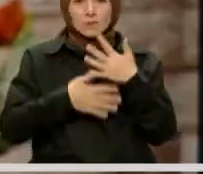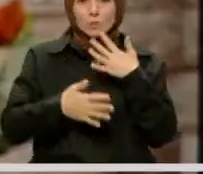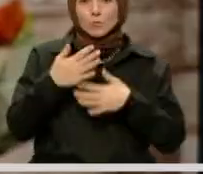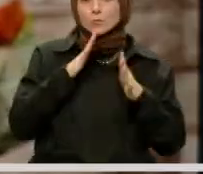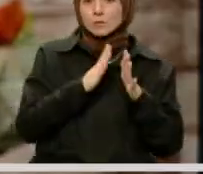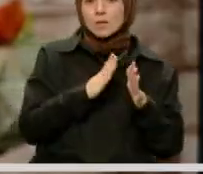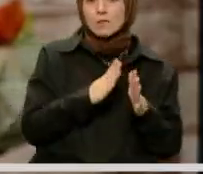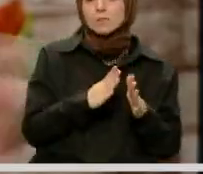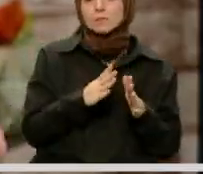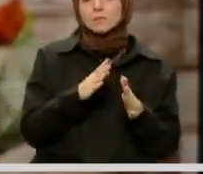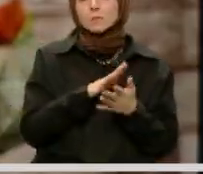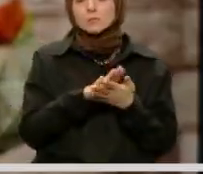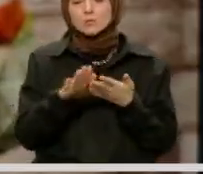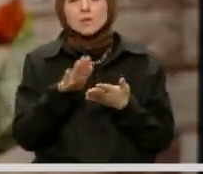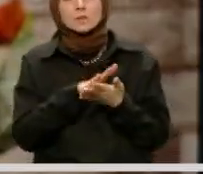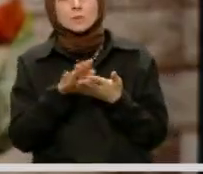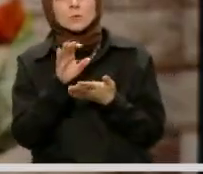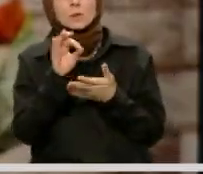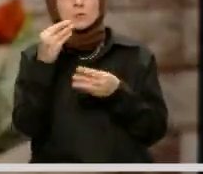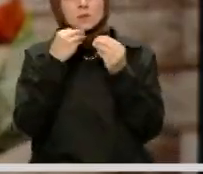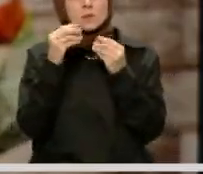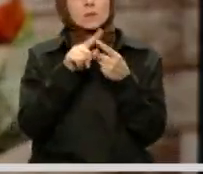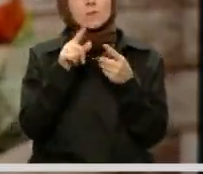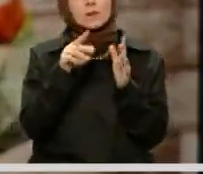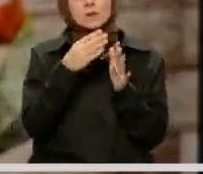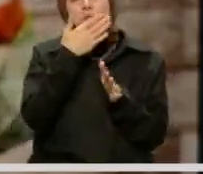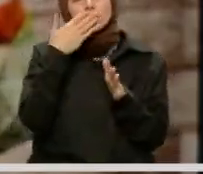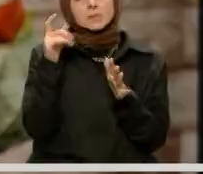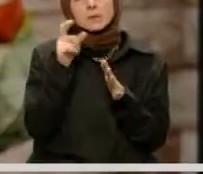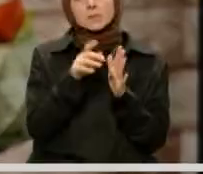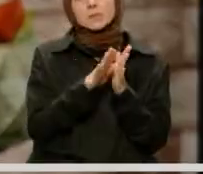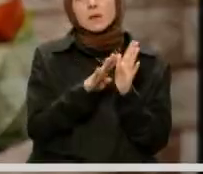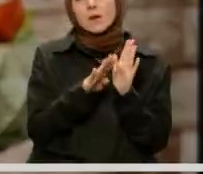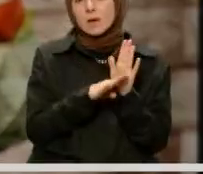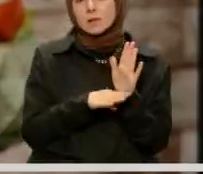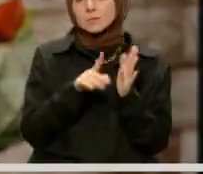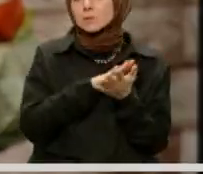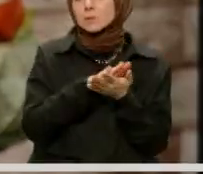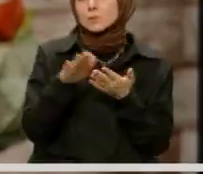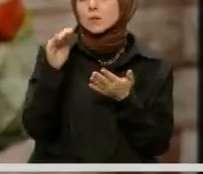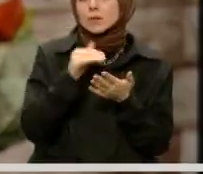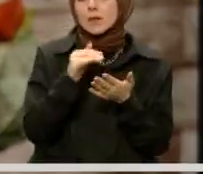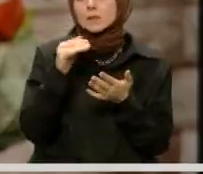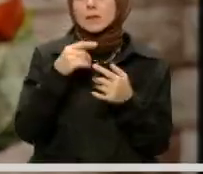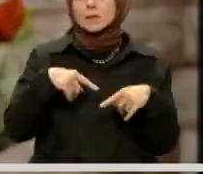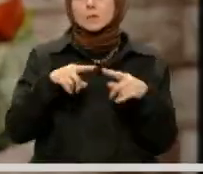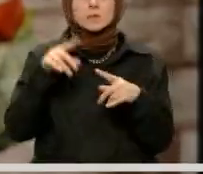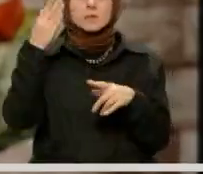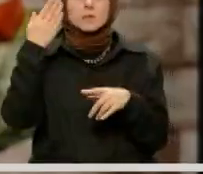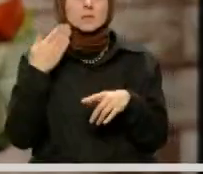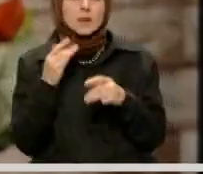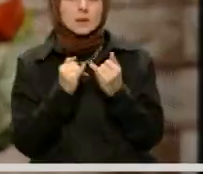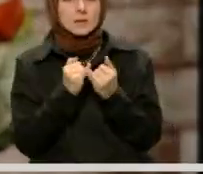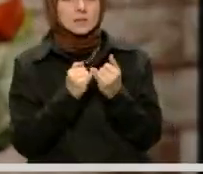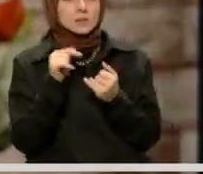düzenli düzensiz yedik. Artık hayatımıza bir düzen geldi. Ama bizi dinleyen kardeşlerimize, izleyen kardeşlerimize buradan bir